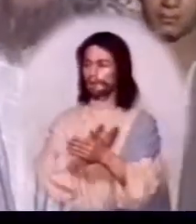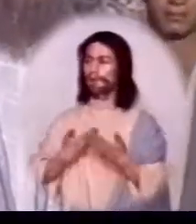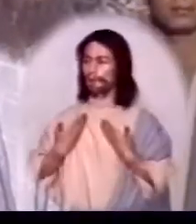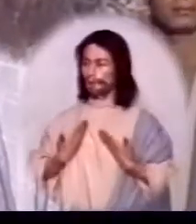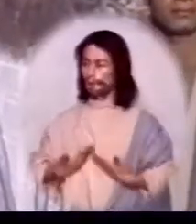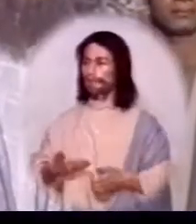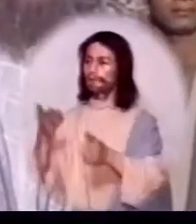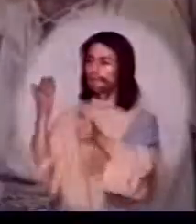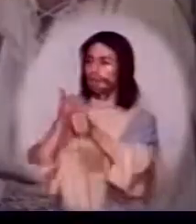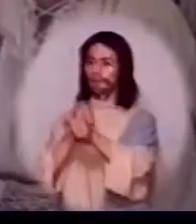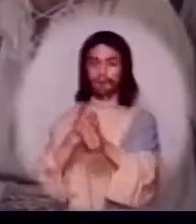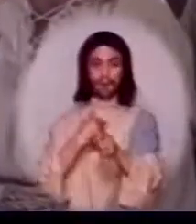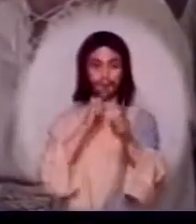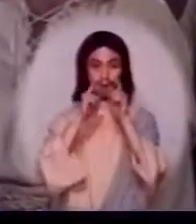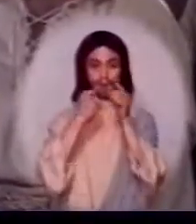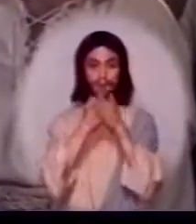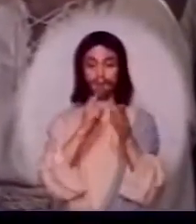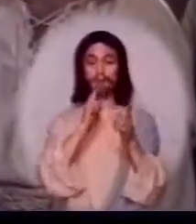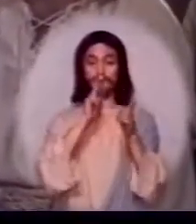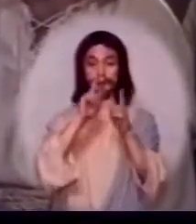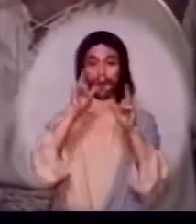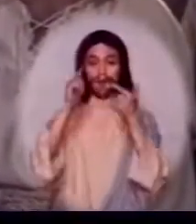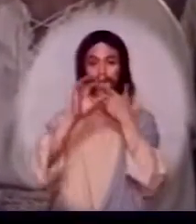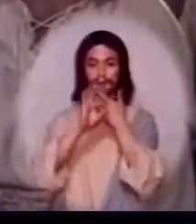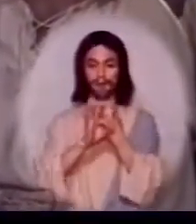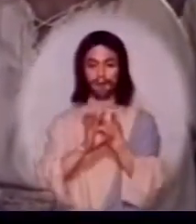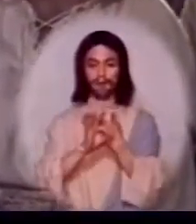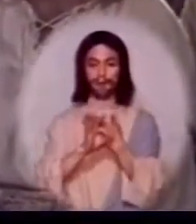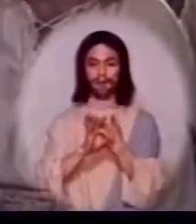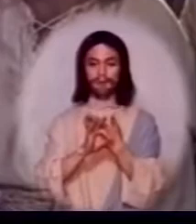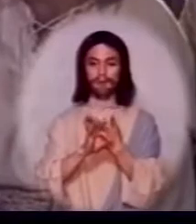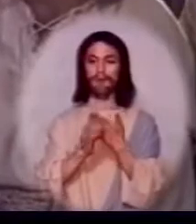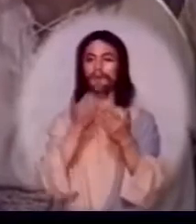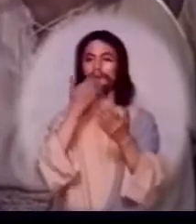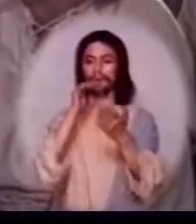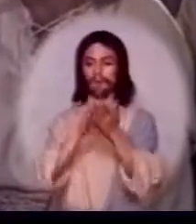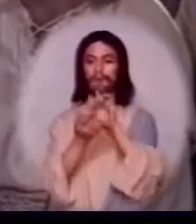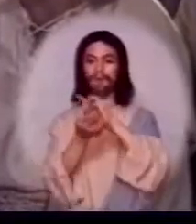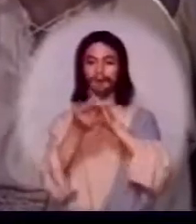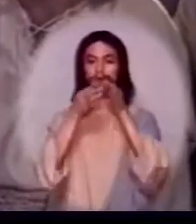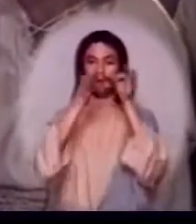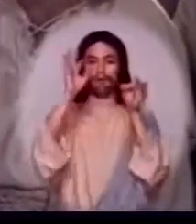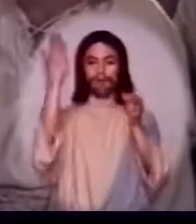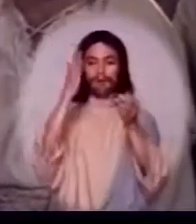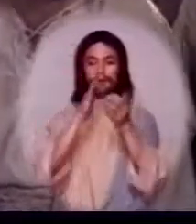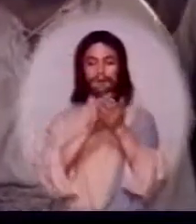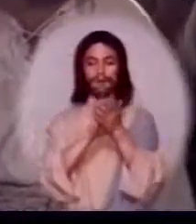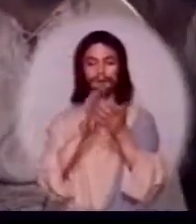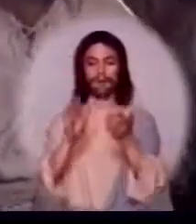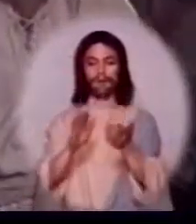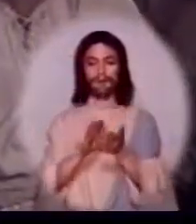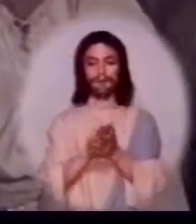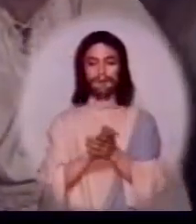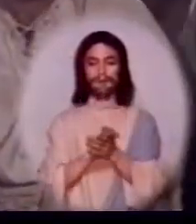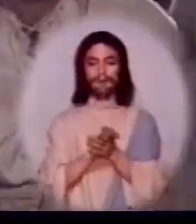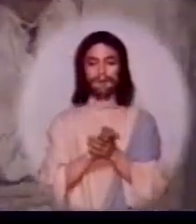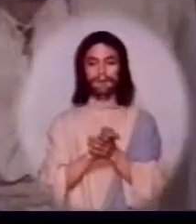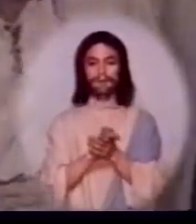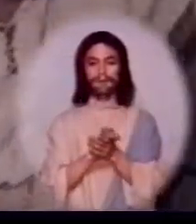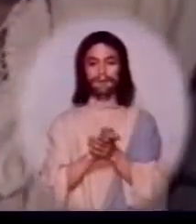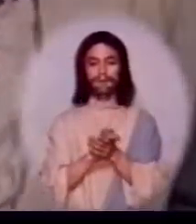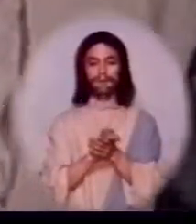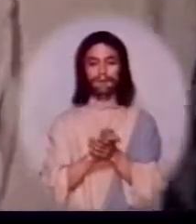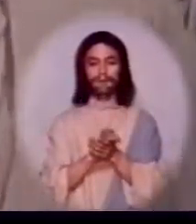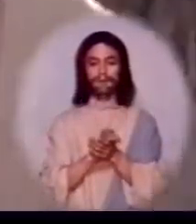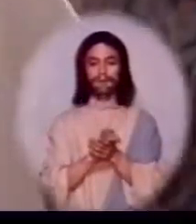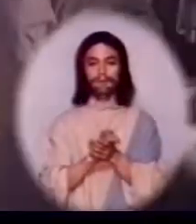제자들을 좀 조용히 시키십시오. 내가 이르노니 그들이 말하지 아니하면 바위들이 외치게 될 것이니라.